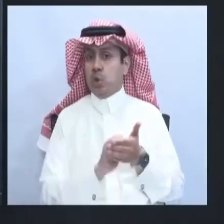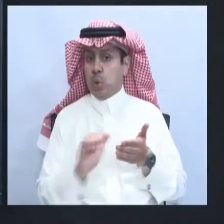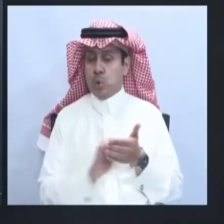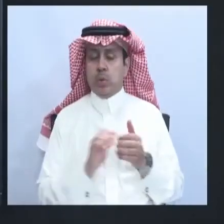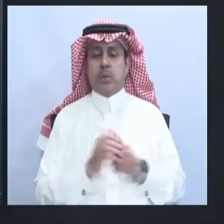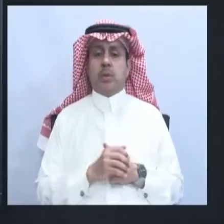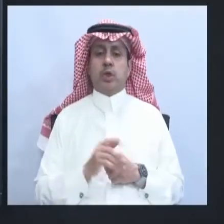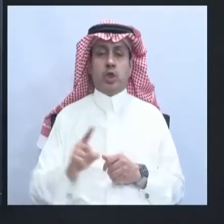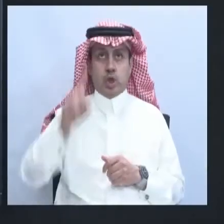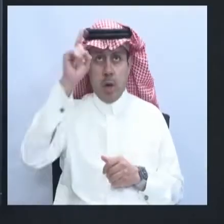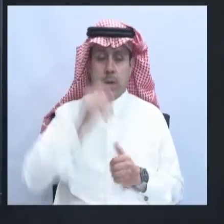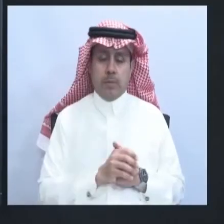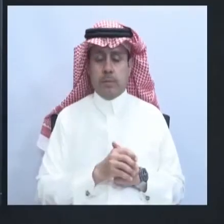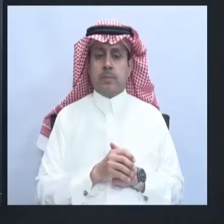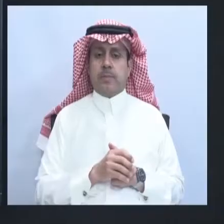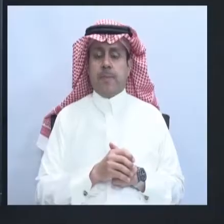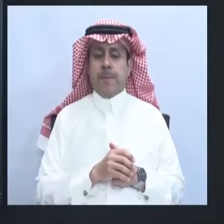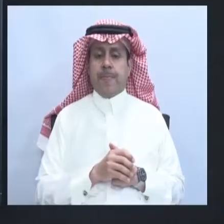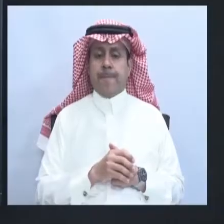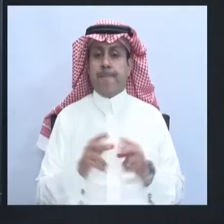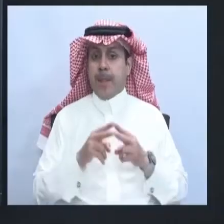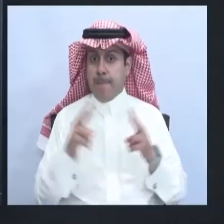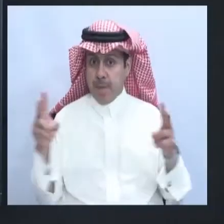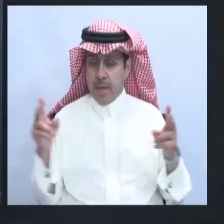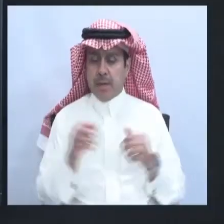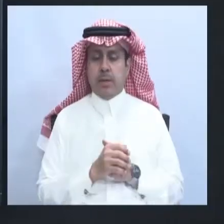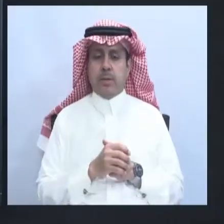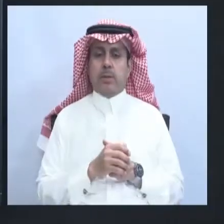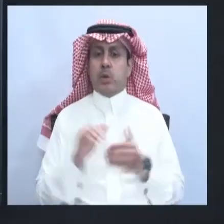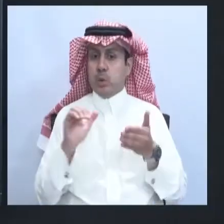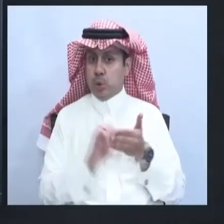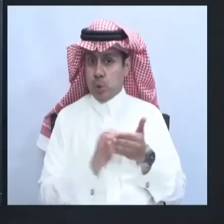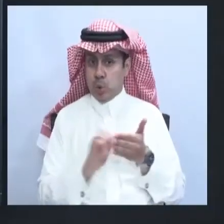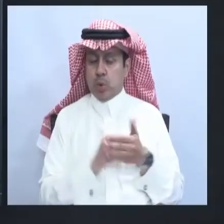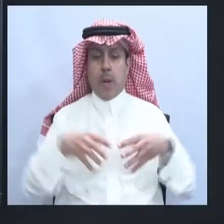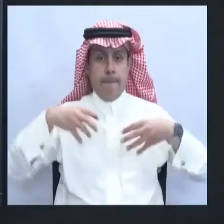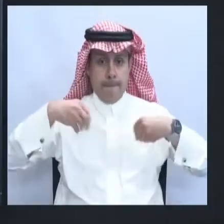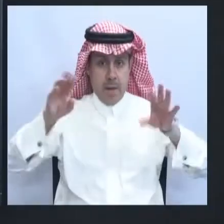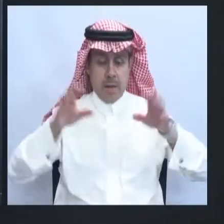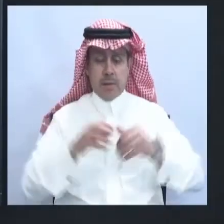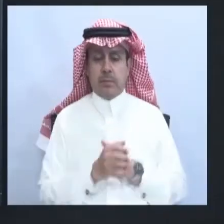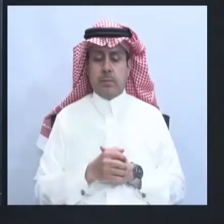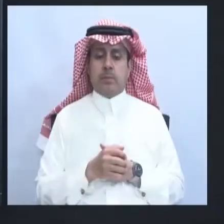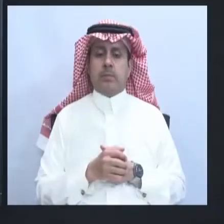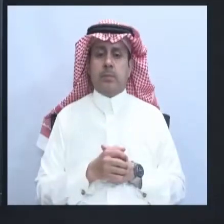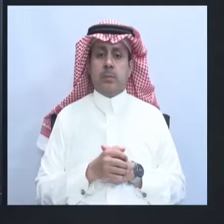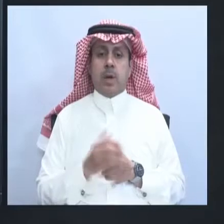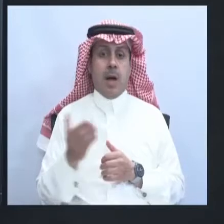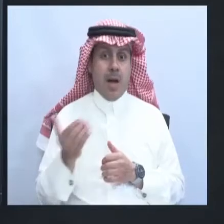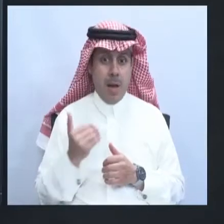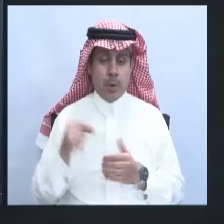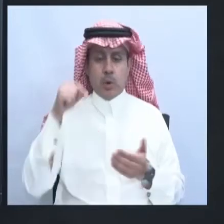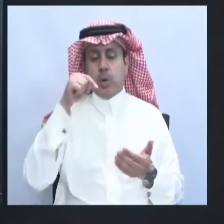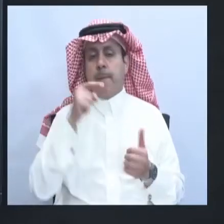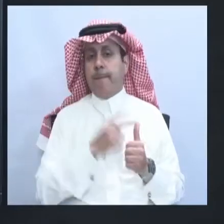تعالى في هذا الدرس ناتي واياكم على بيان الشروط المتعلقه بالبيع ولكن قبل ان ندخل واياكم في